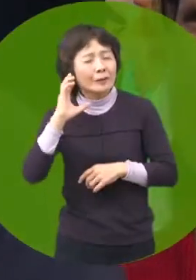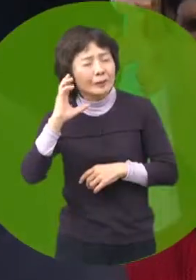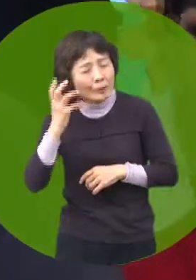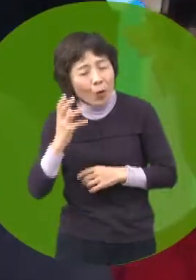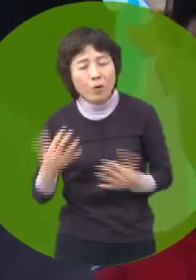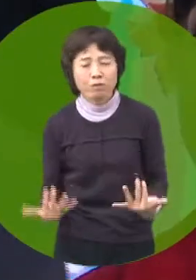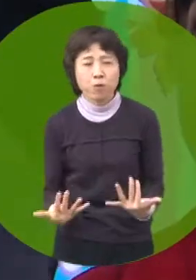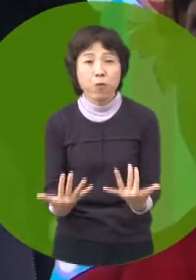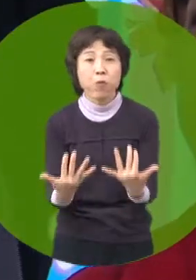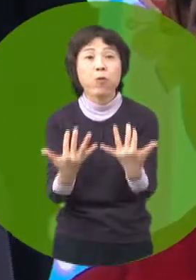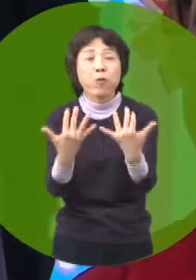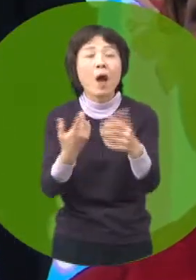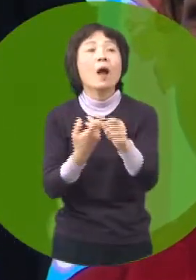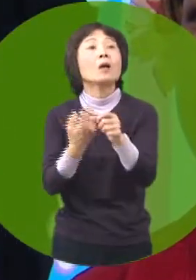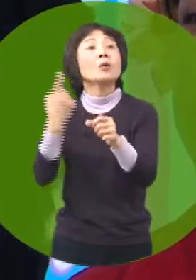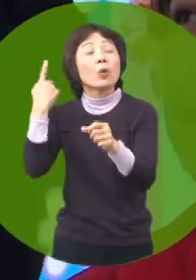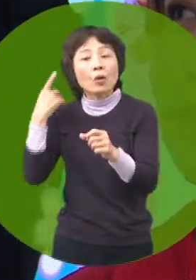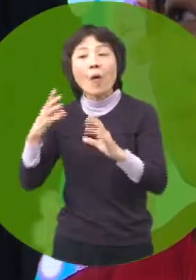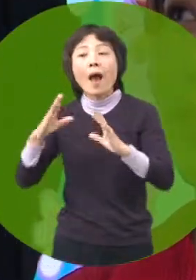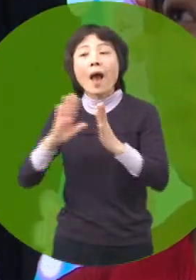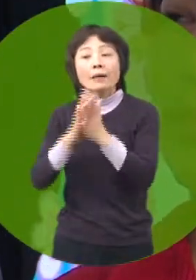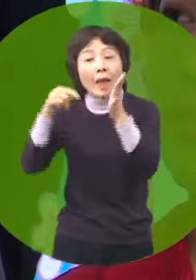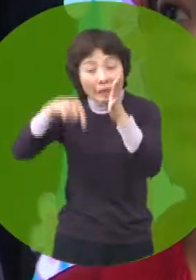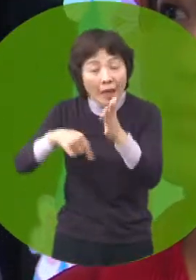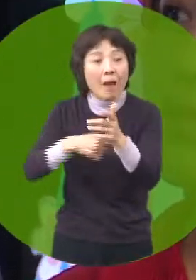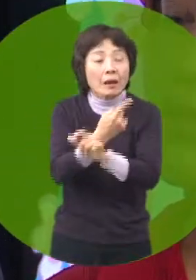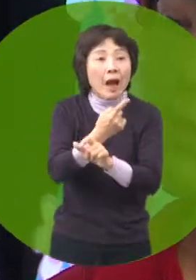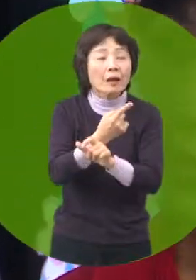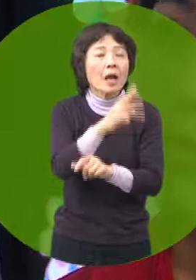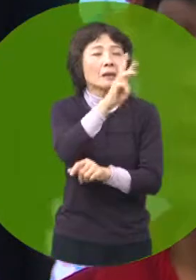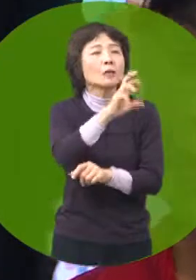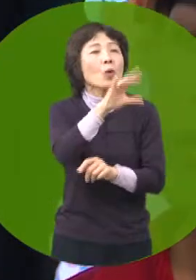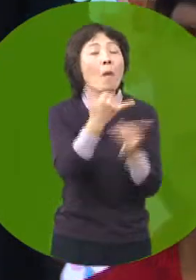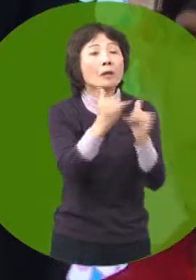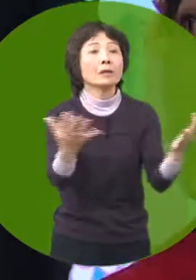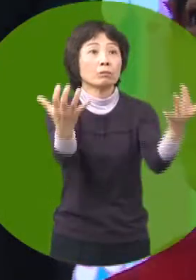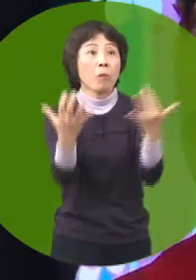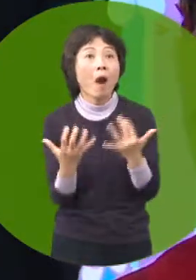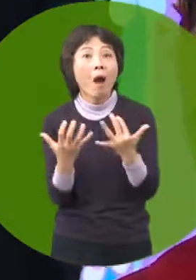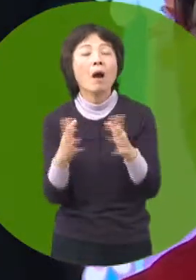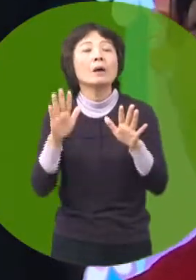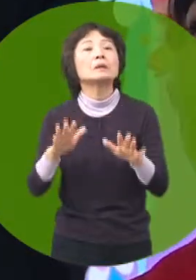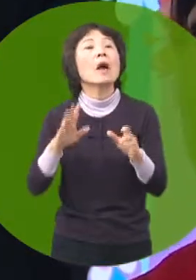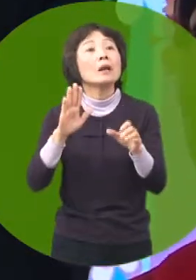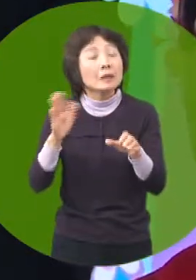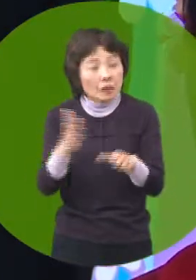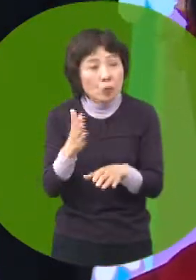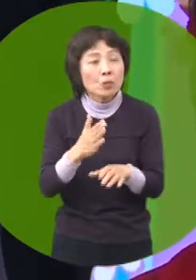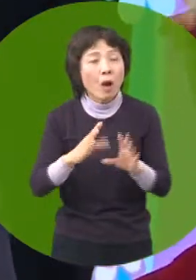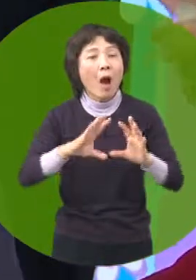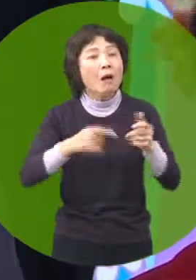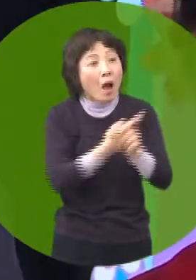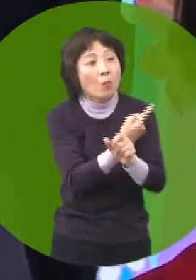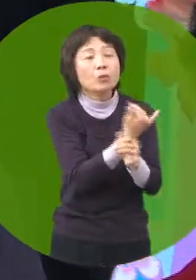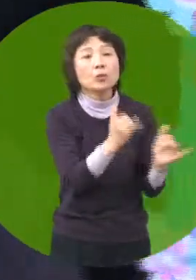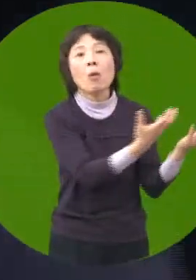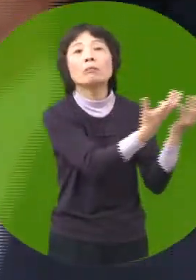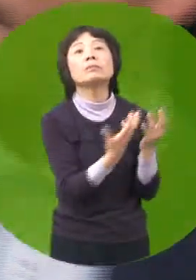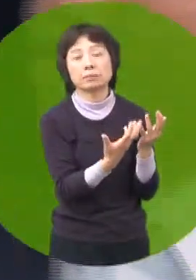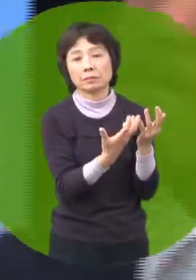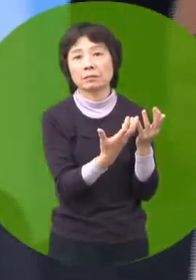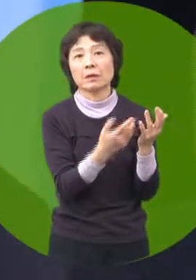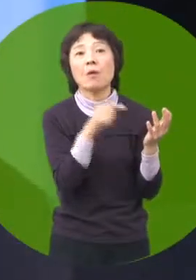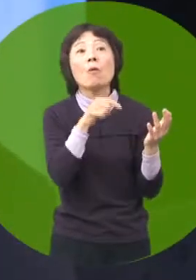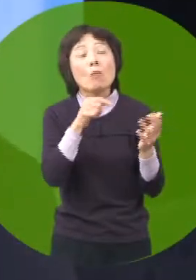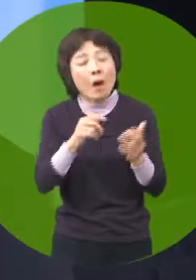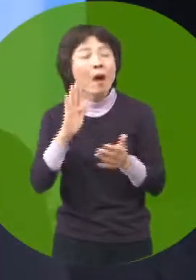盛り上がりで、去年は県内外でおよそ35万人の方が訪れて、最近では外国人の方も増えてきてるんですよね。 うん、実